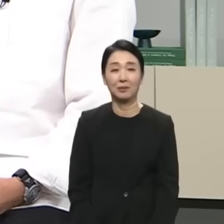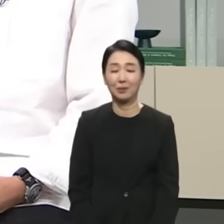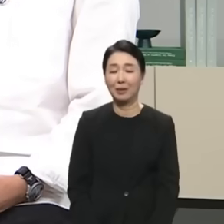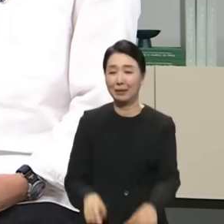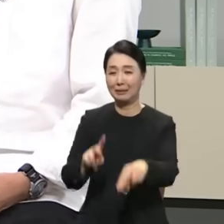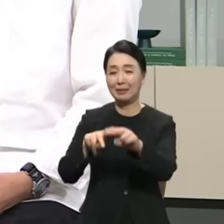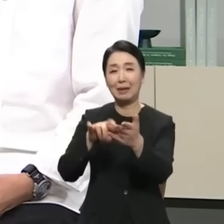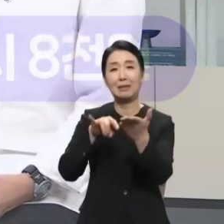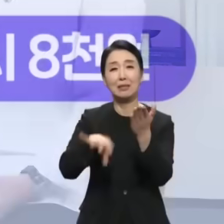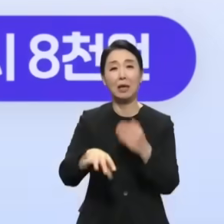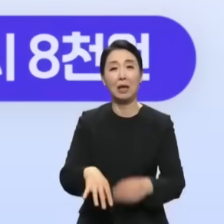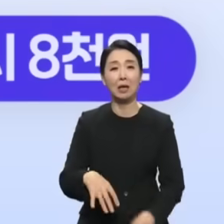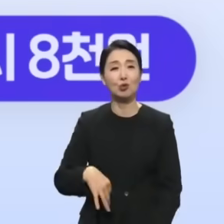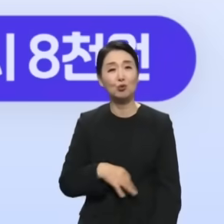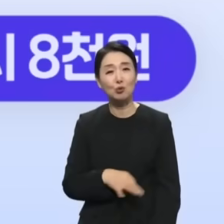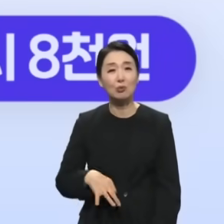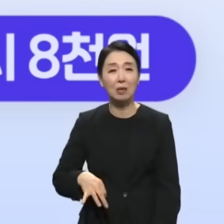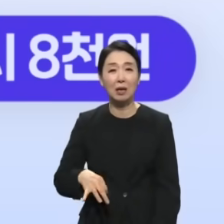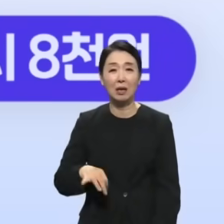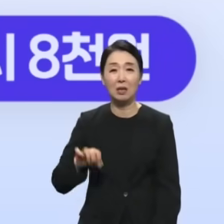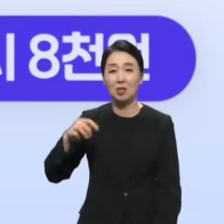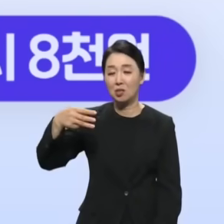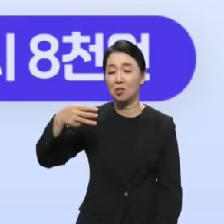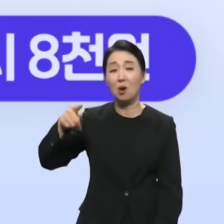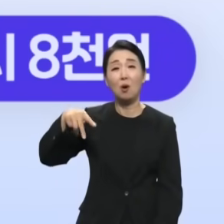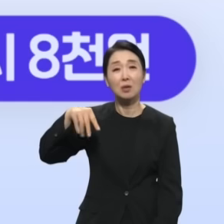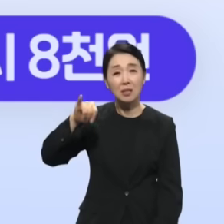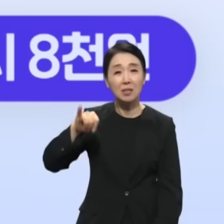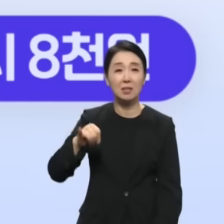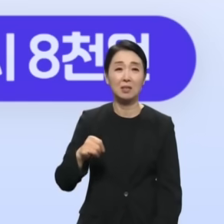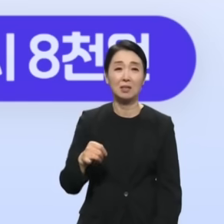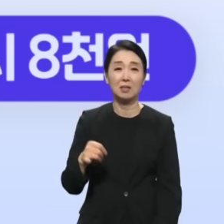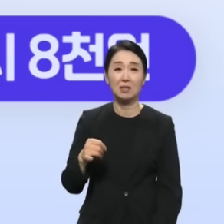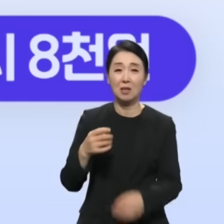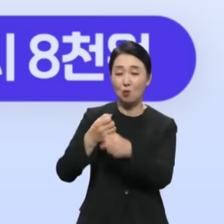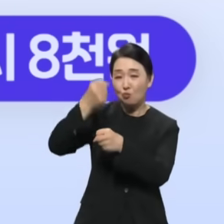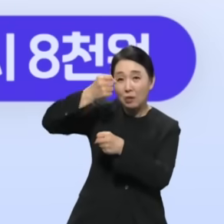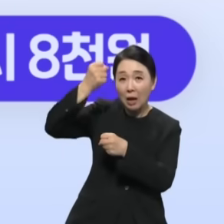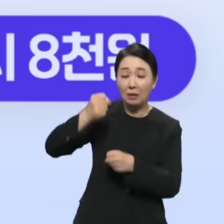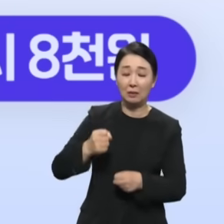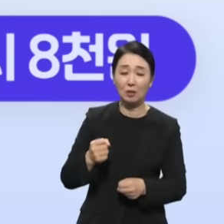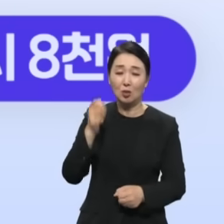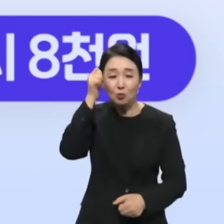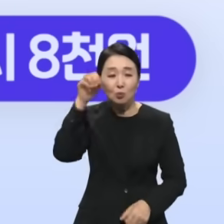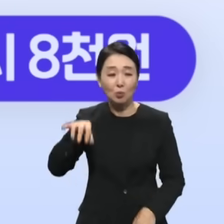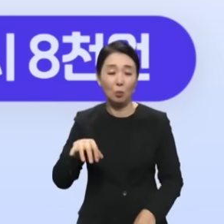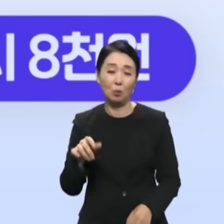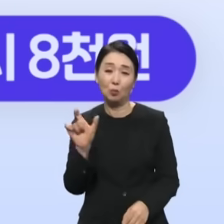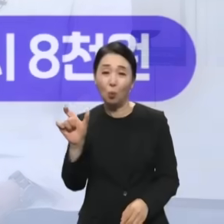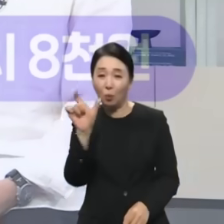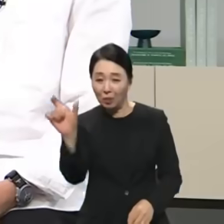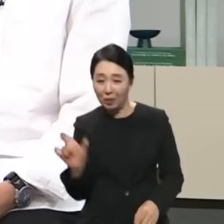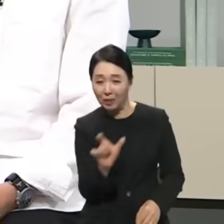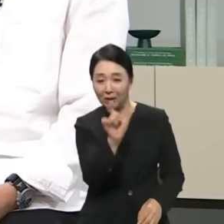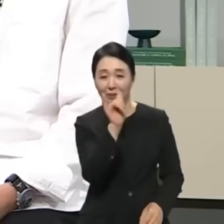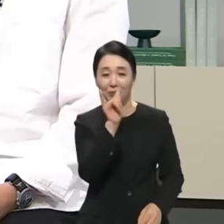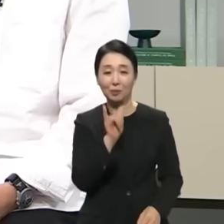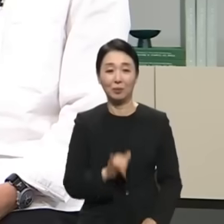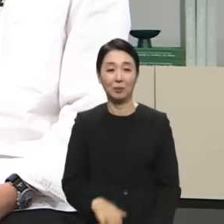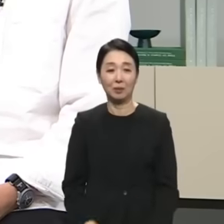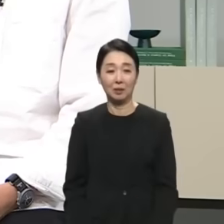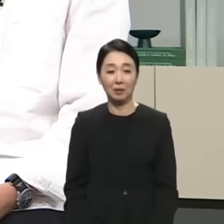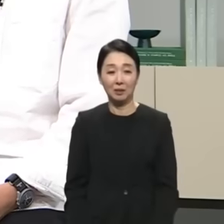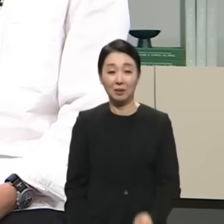나오고 순대, 슬러시, 파라솔, 숙소 이런 단어들이 있거든요. 가격과 함께 보여지고 있죠. 이거